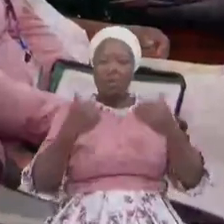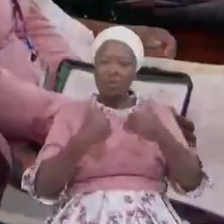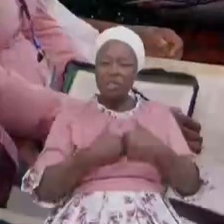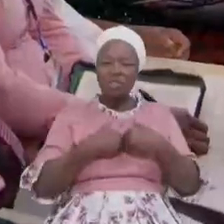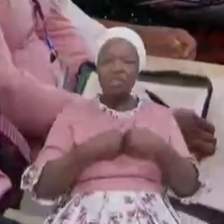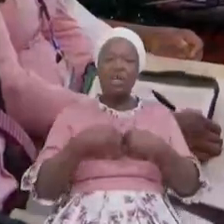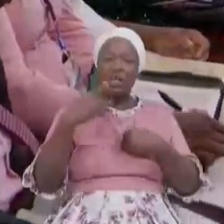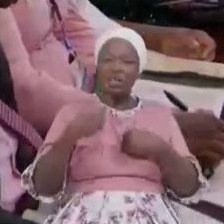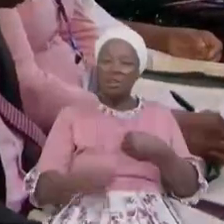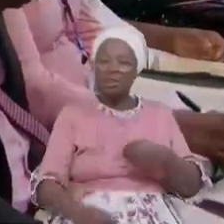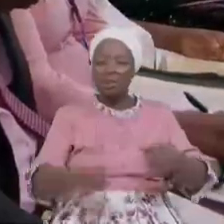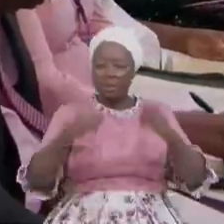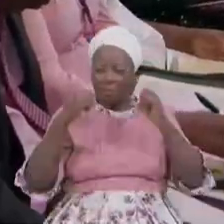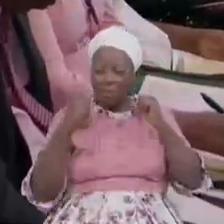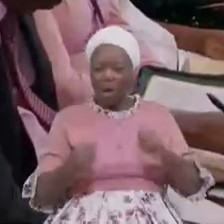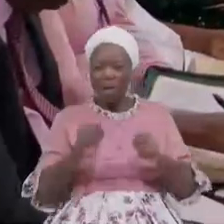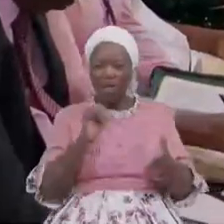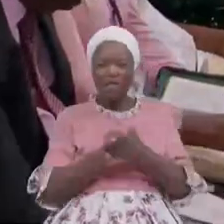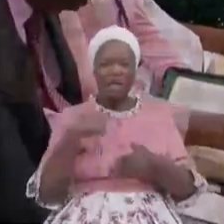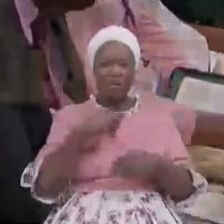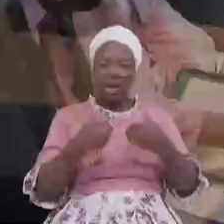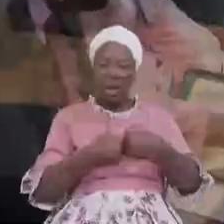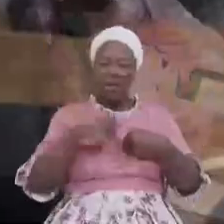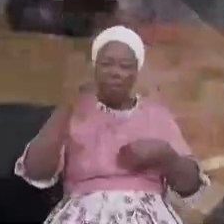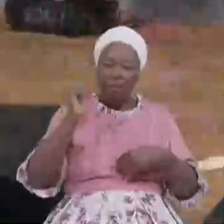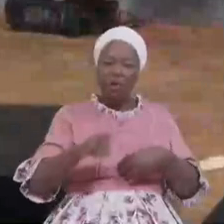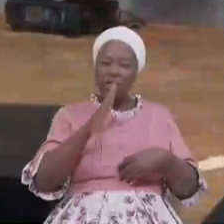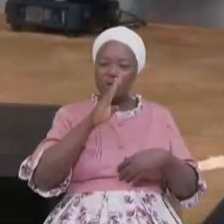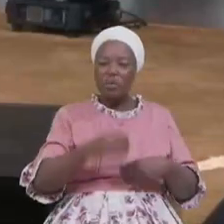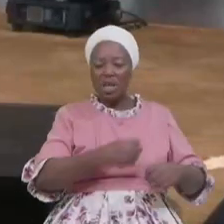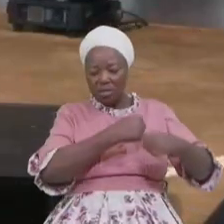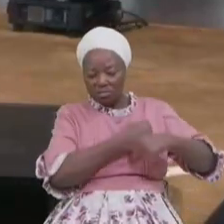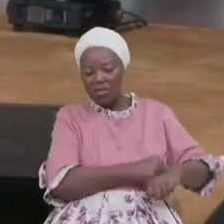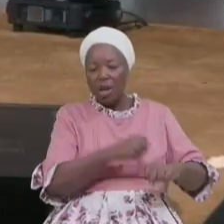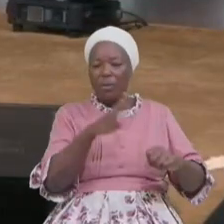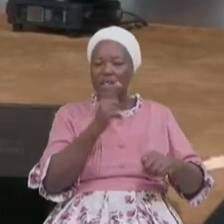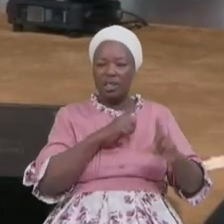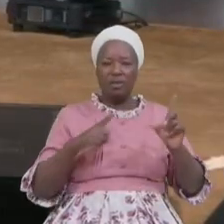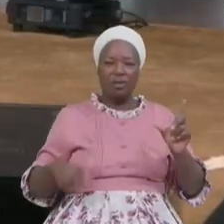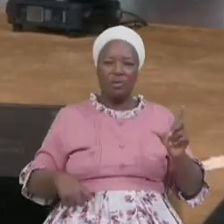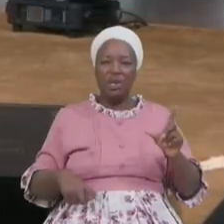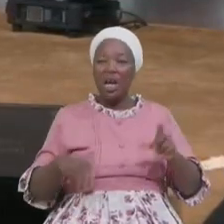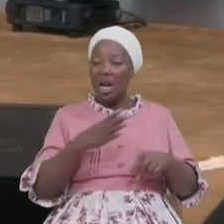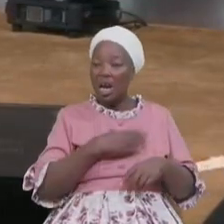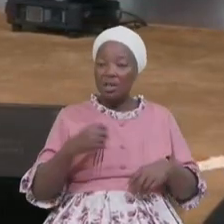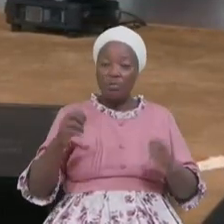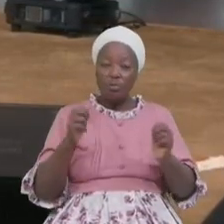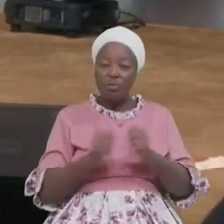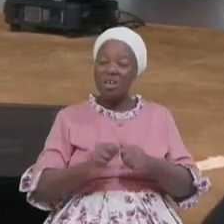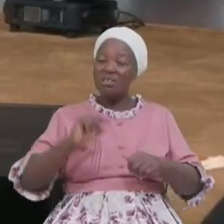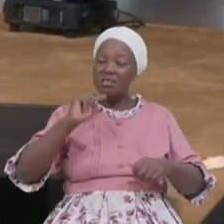le militantisme que nous devons avoir doit être renforcé par le Seigneur et avec une foi